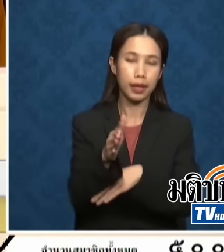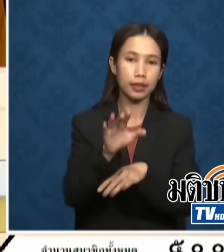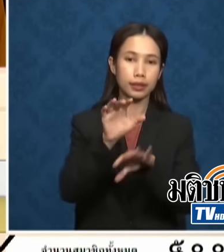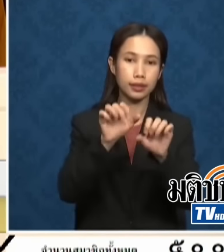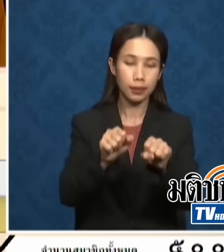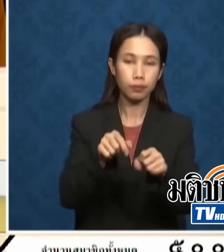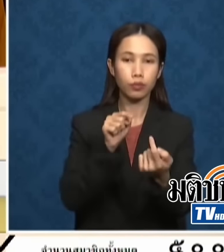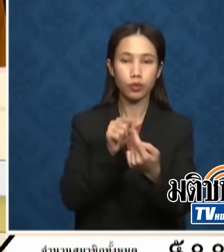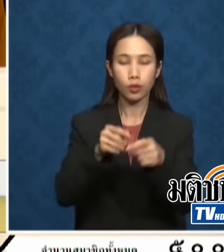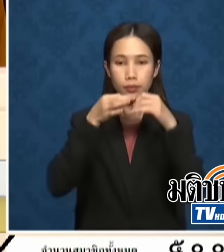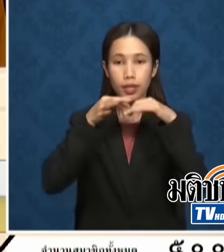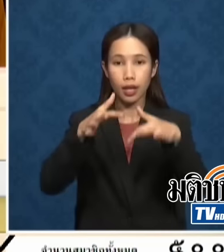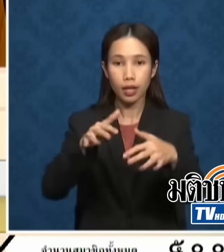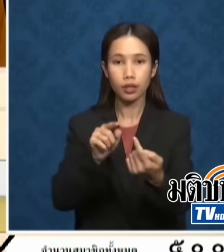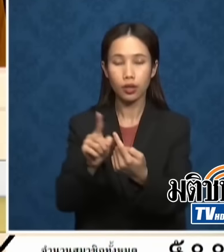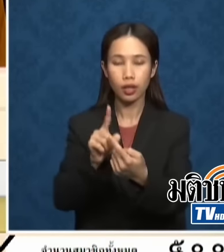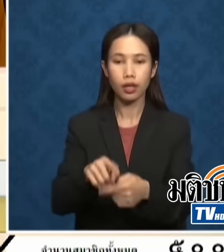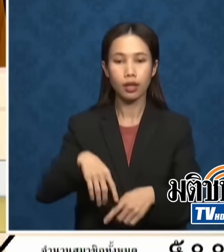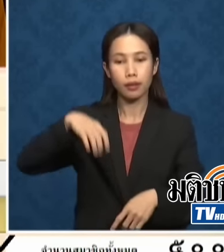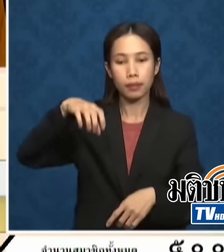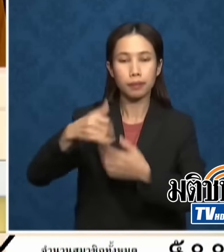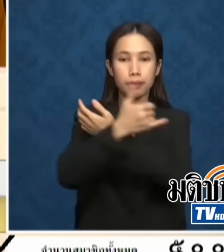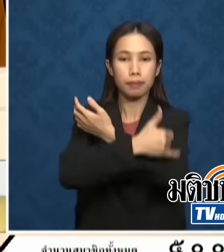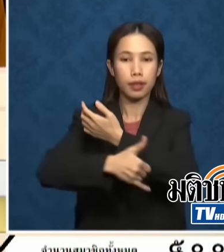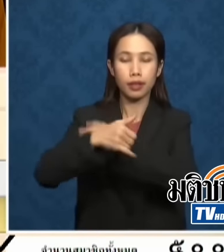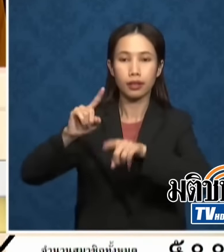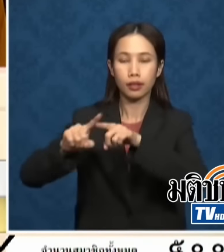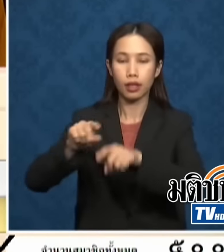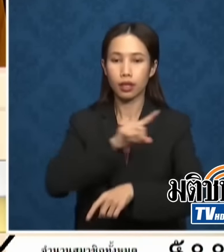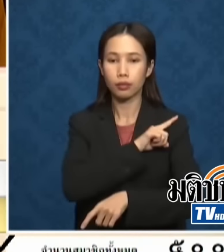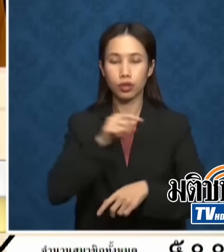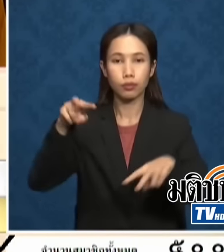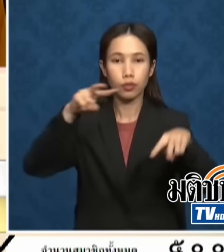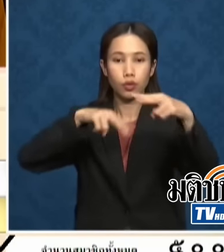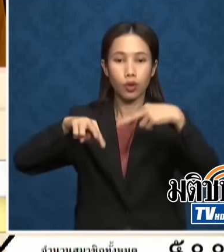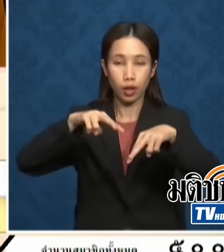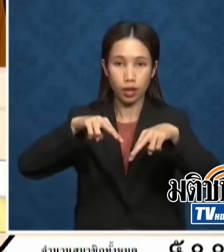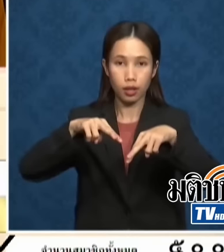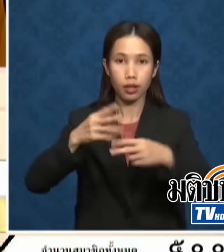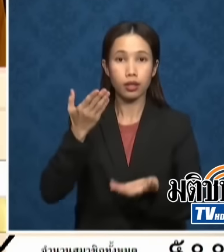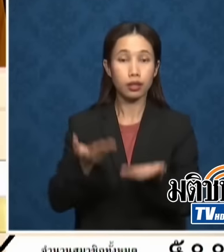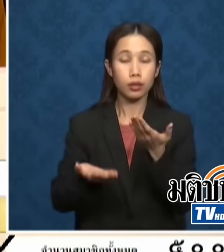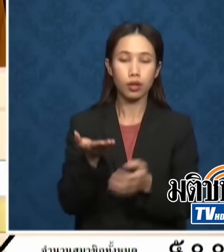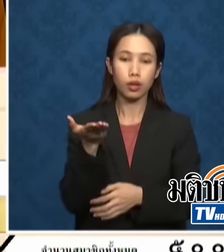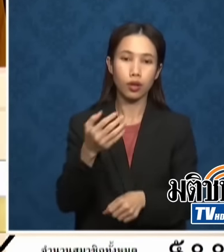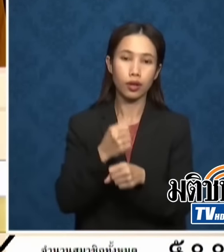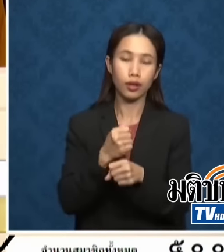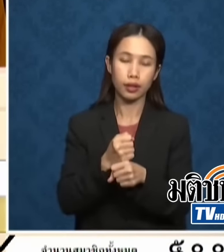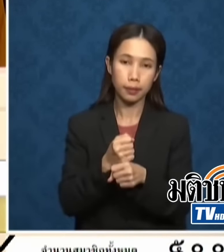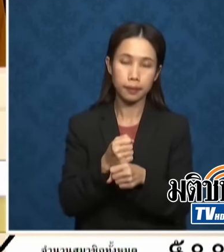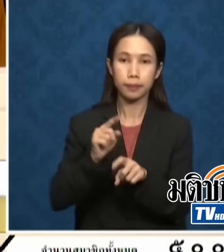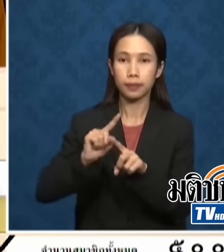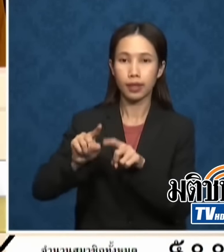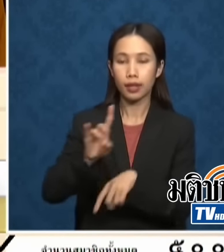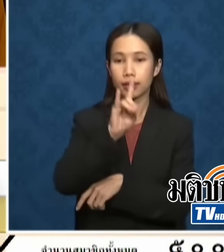วงในบริเวณที่ไม่มีองค์การระหว่างประเทศใดควบคุมดูแลหรือขอทำประมงชนิดผัด